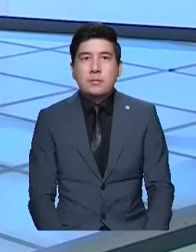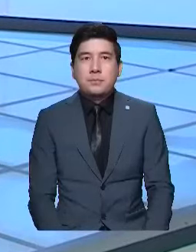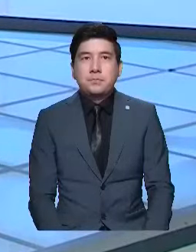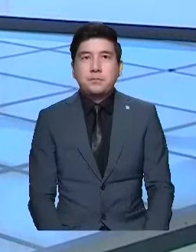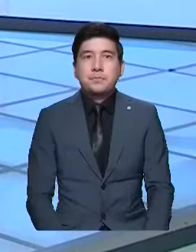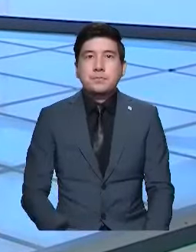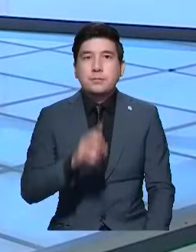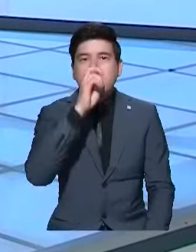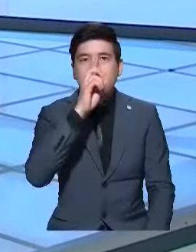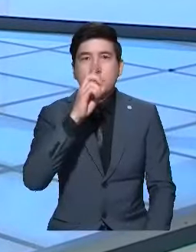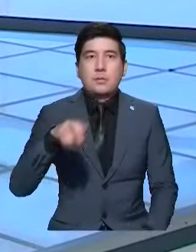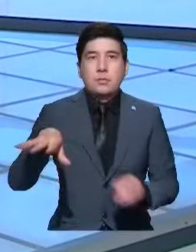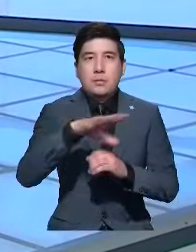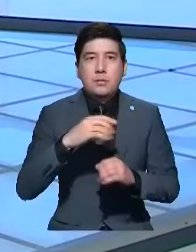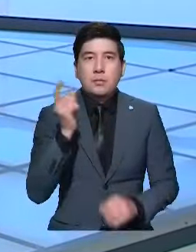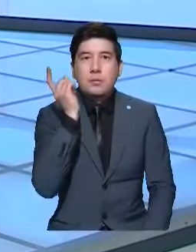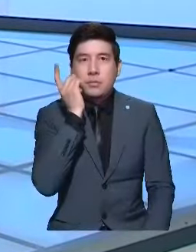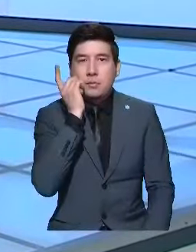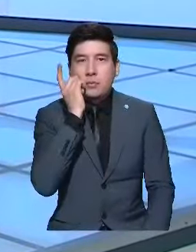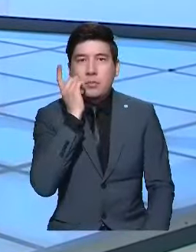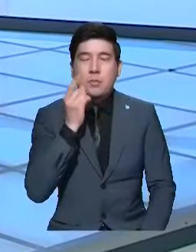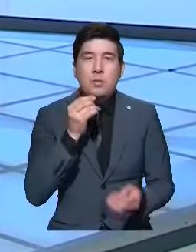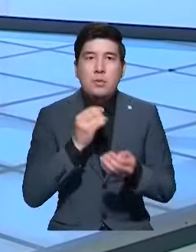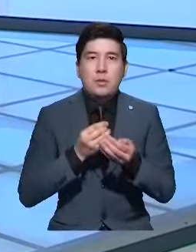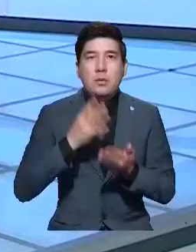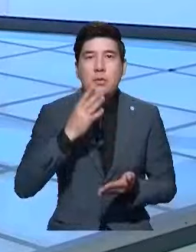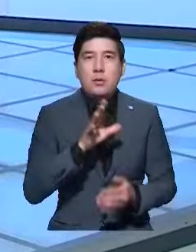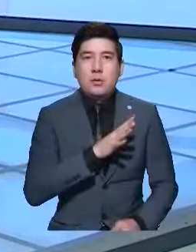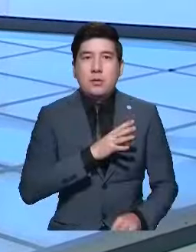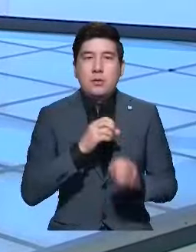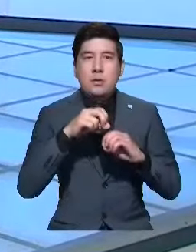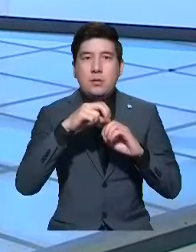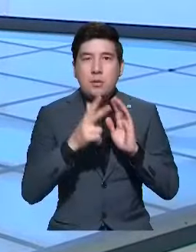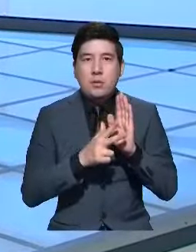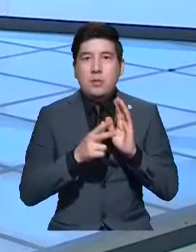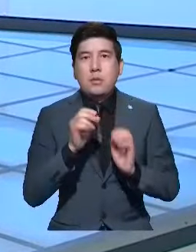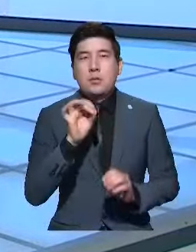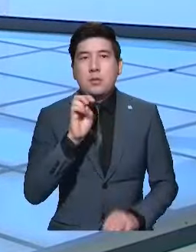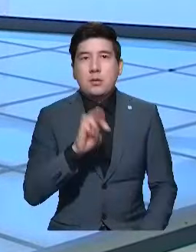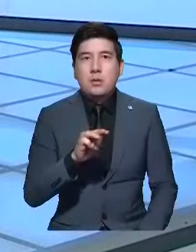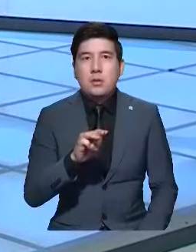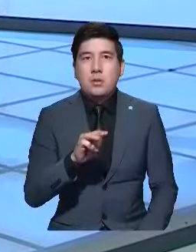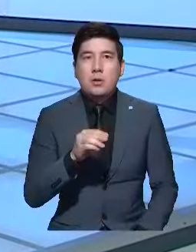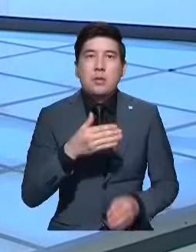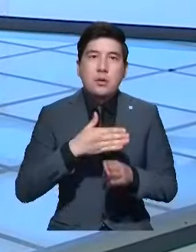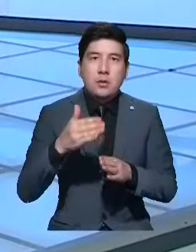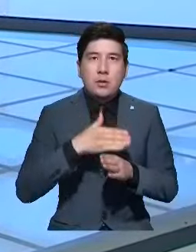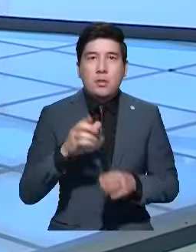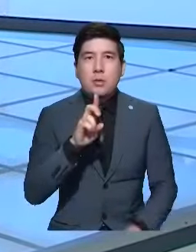Елімізде ұялы байланыс қызметі қымбаттады. Бұл соңғы 13 жылдағы ең жоғары көрсеткіш деп хабарлады бірінші кредиттік бюро. Бір